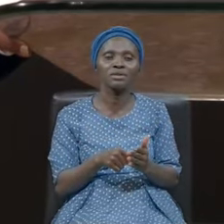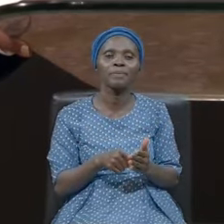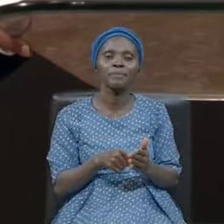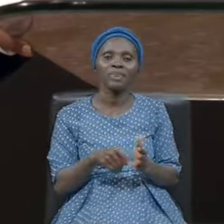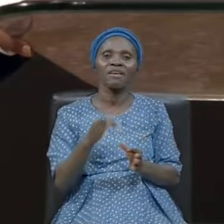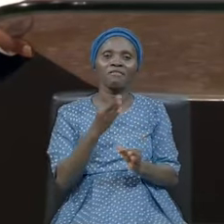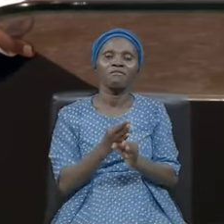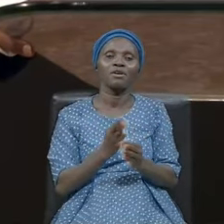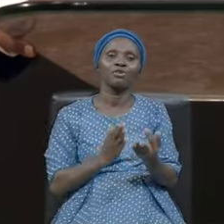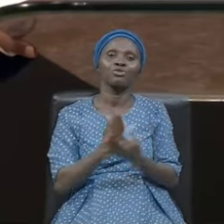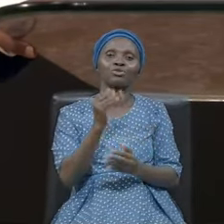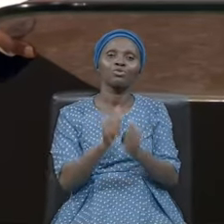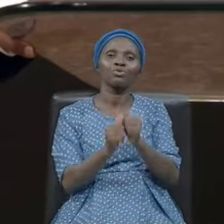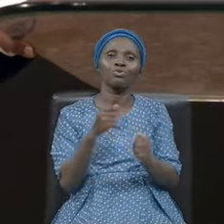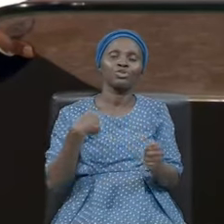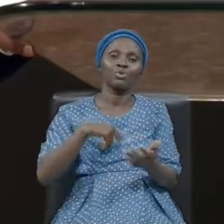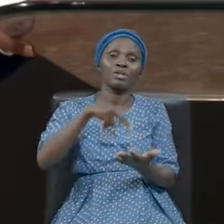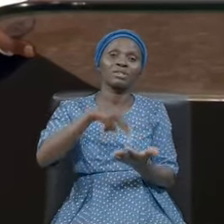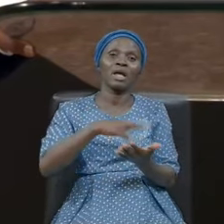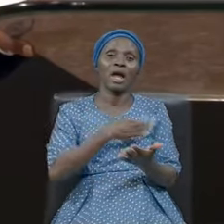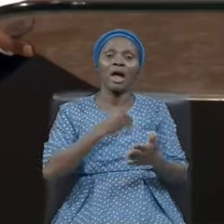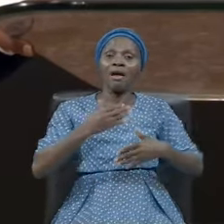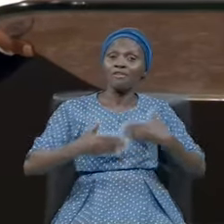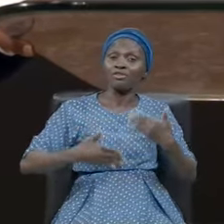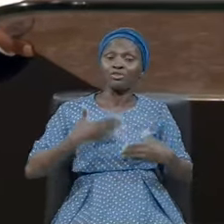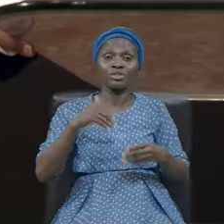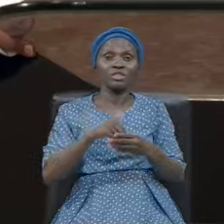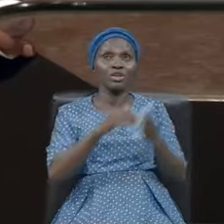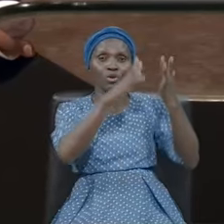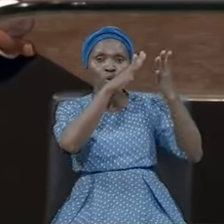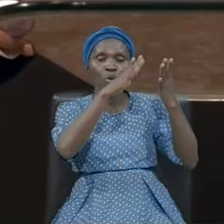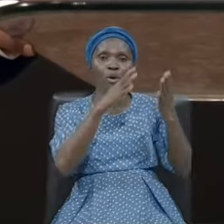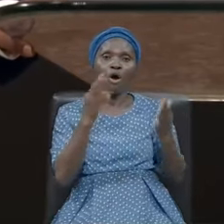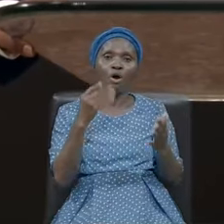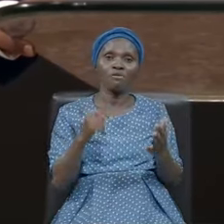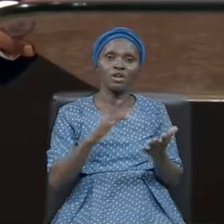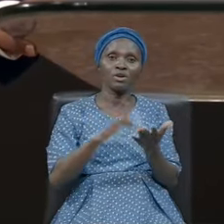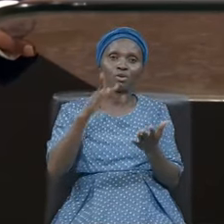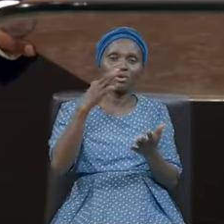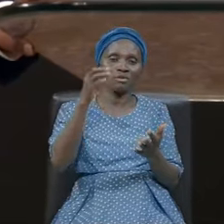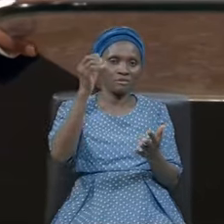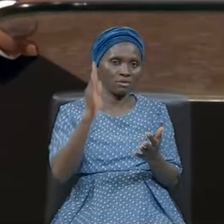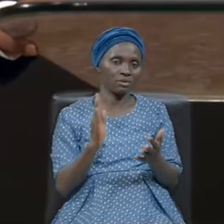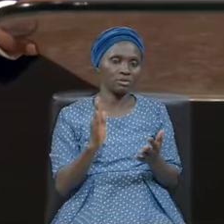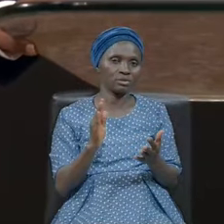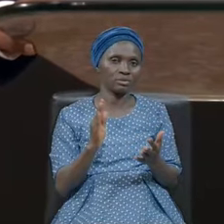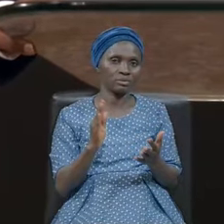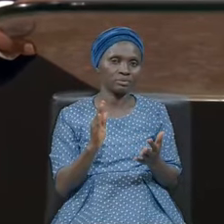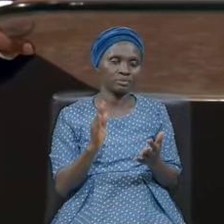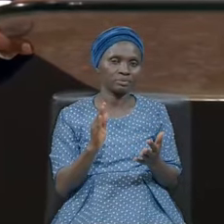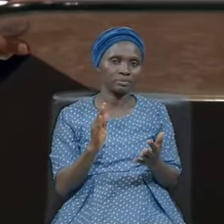dans laquelle nous demeurons fermes et nous nous glorifions dans l'espérance de la gloire de Dieu.